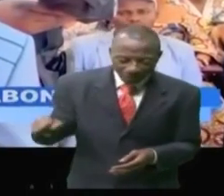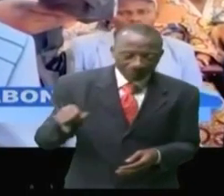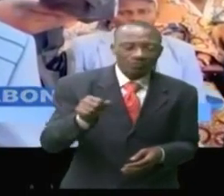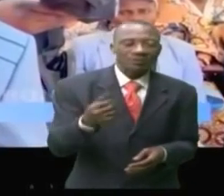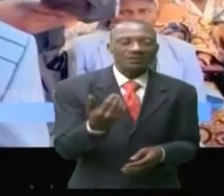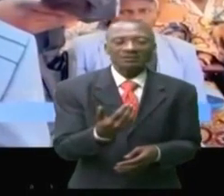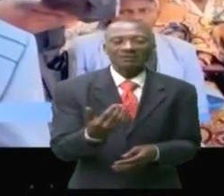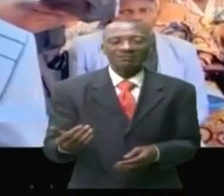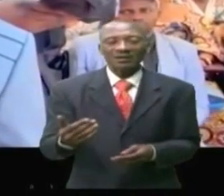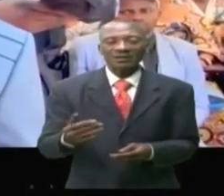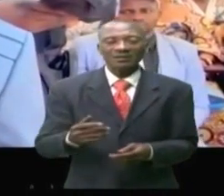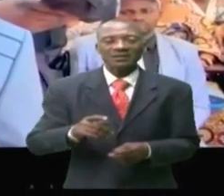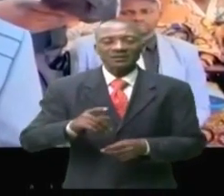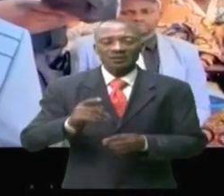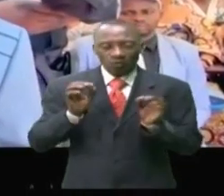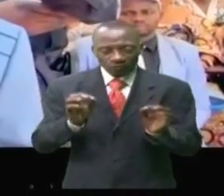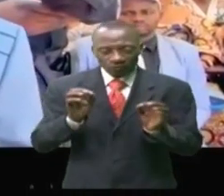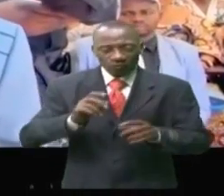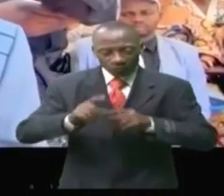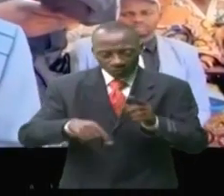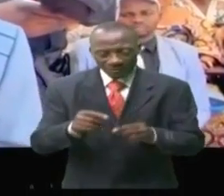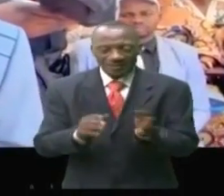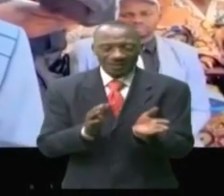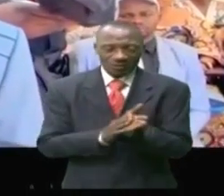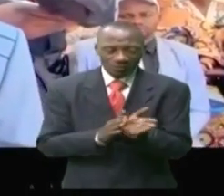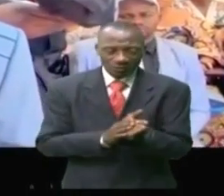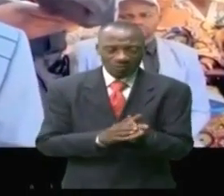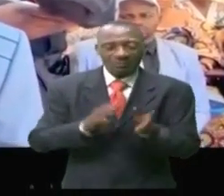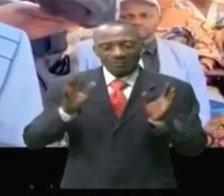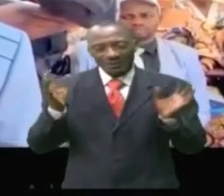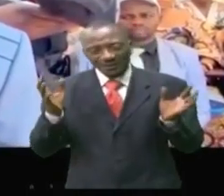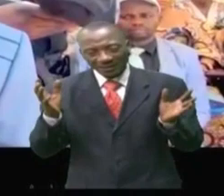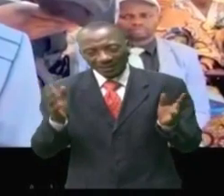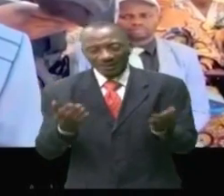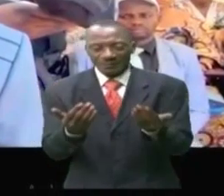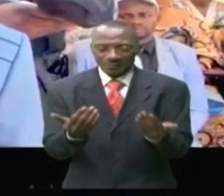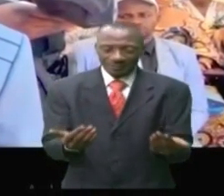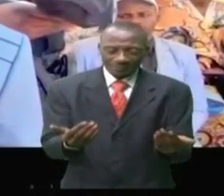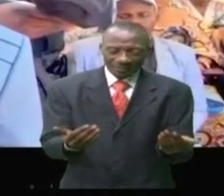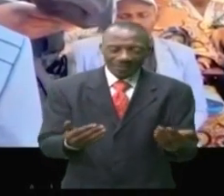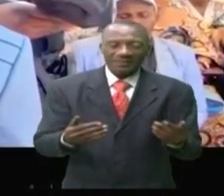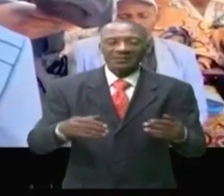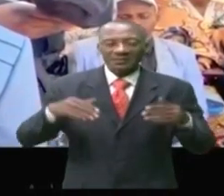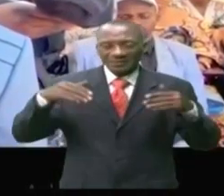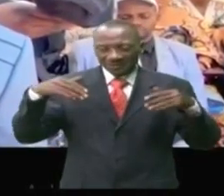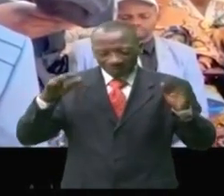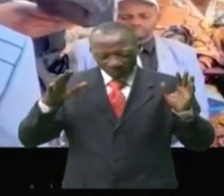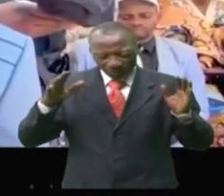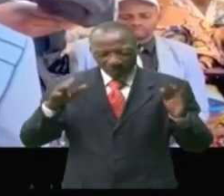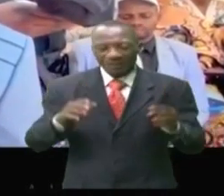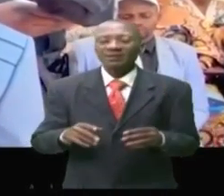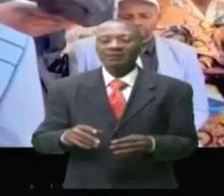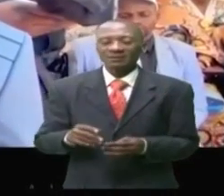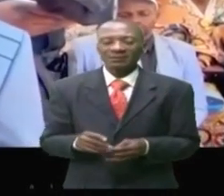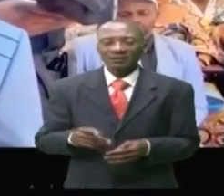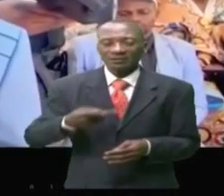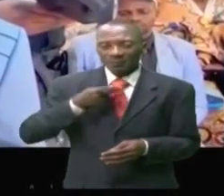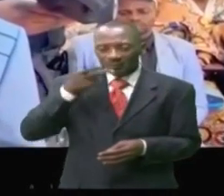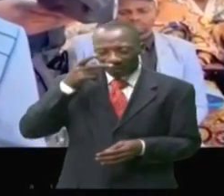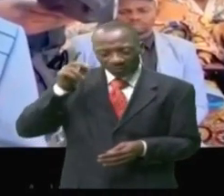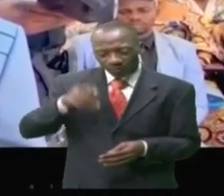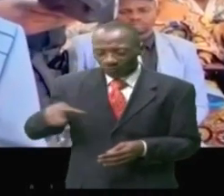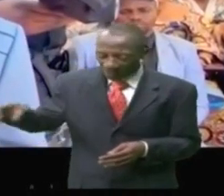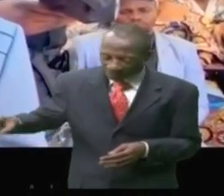à l'école et les y maintenir tout au long du cycle en veillant à leur santé,